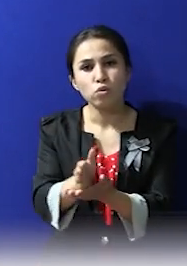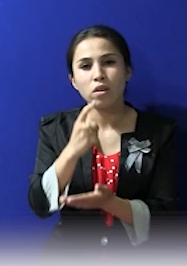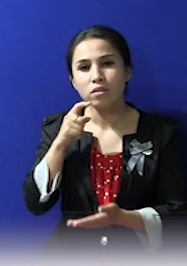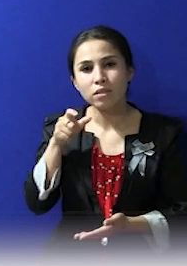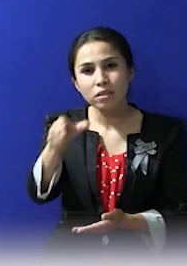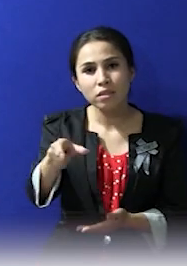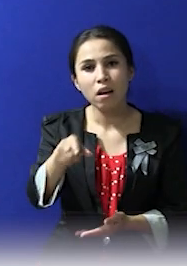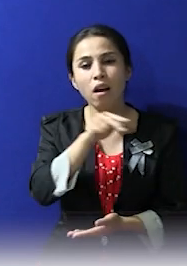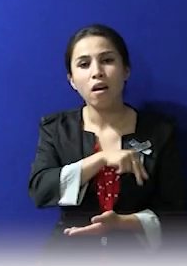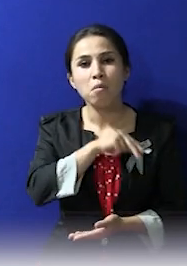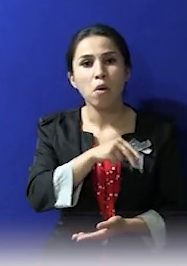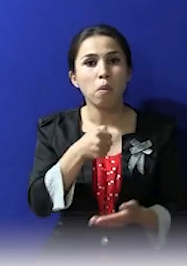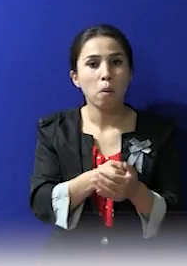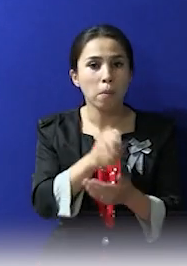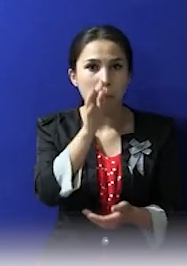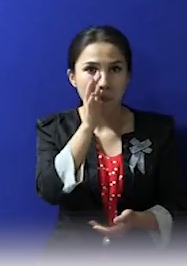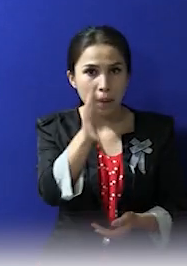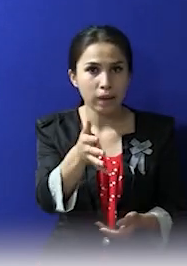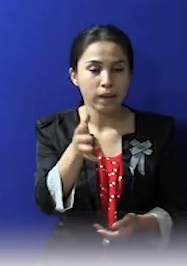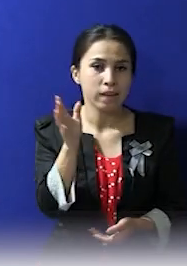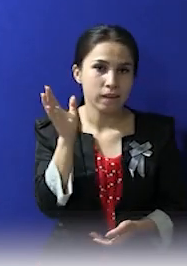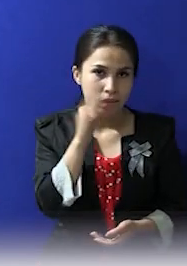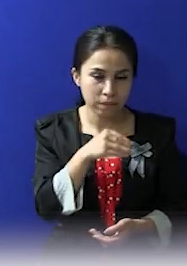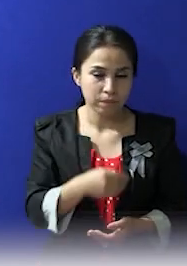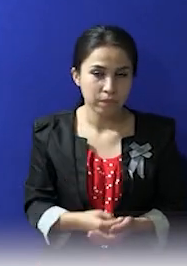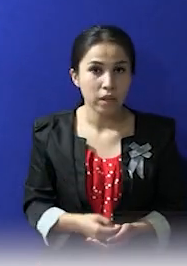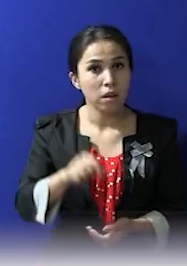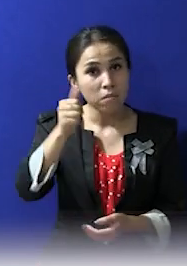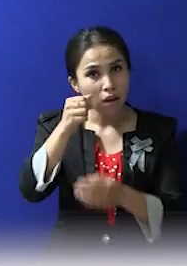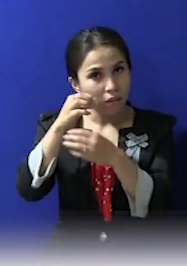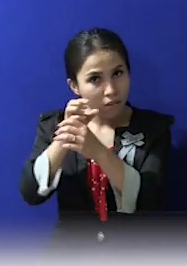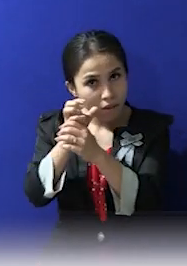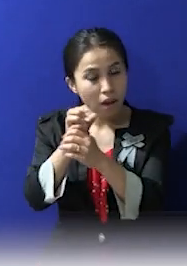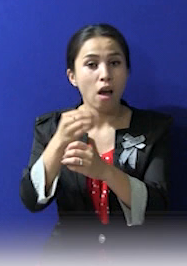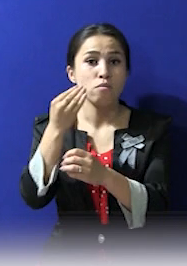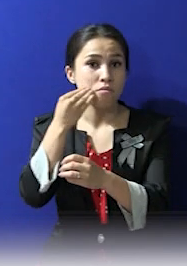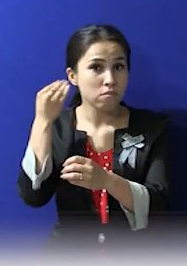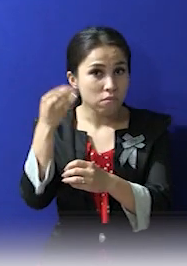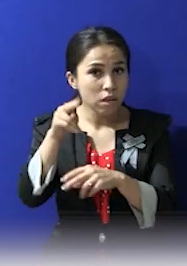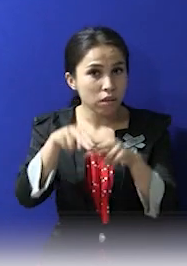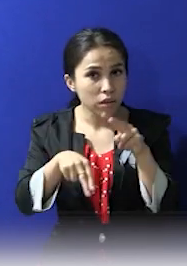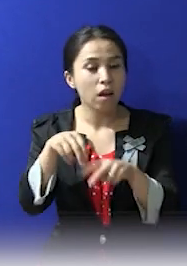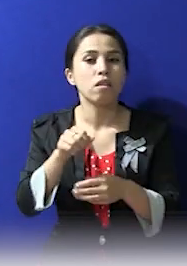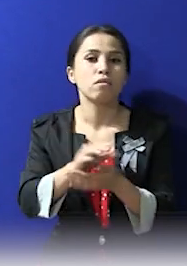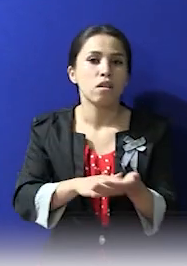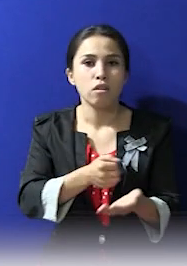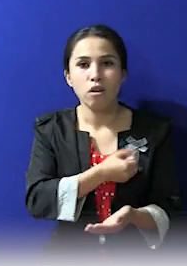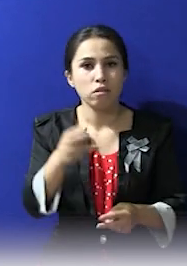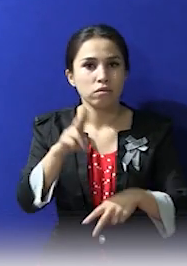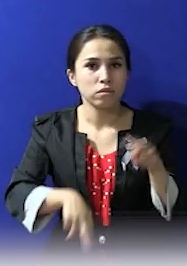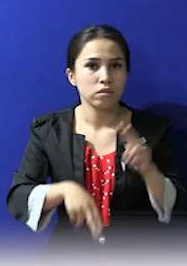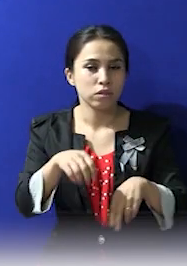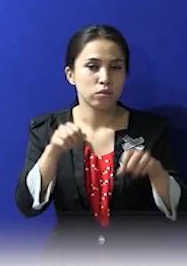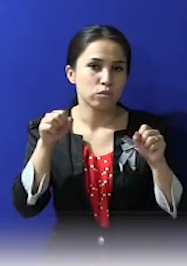выносят отходы в емкости, предназначенные для жителей многоквартирных домов. Кроме того, свой контейнер и договор с обслуживающей